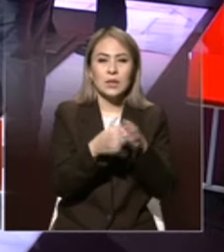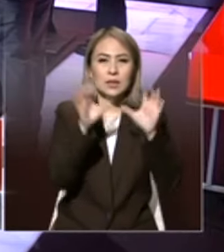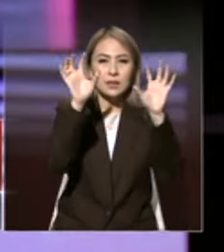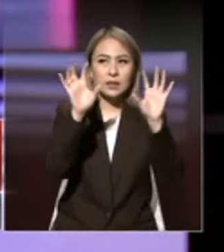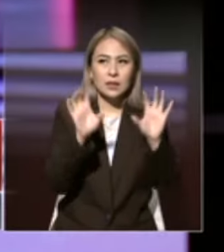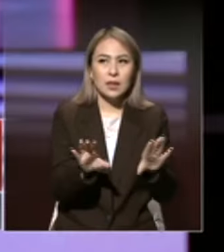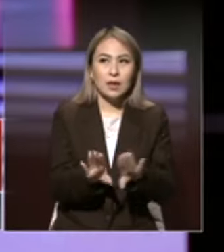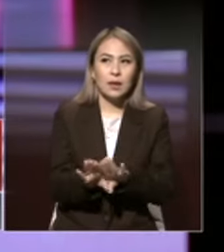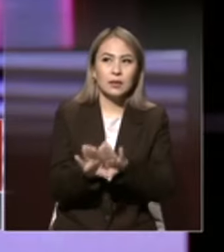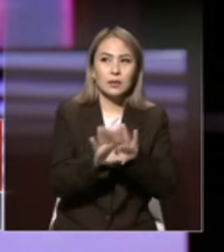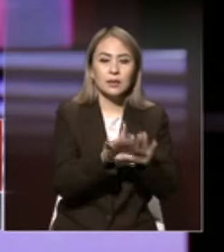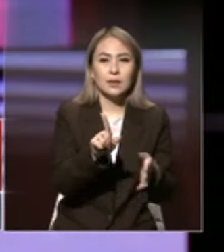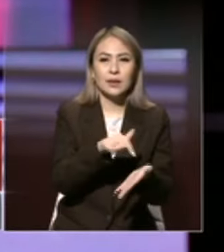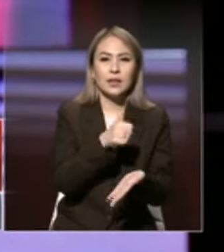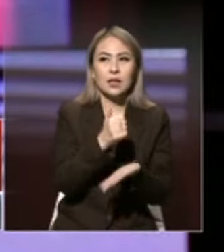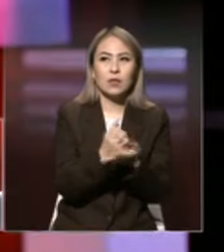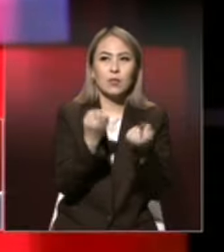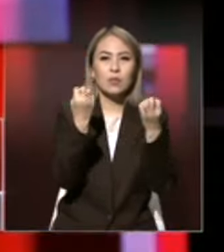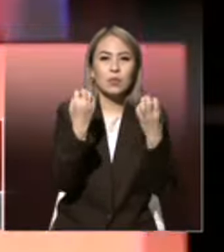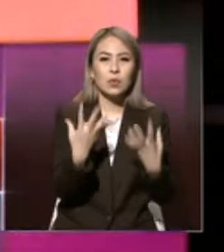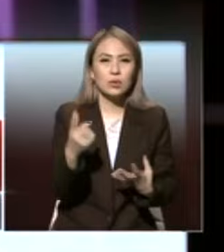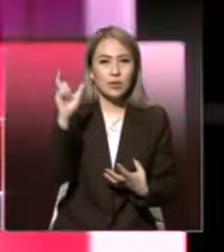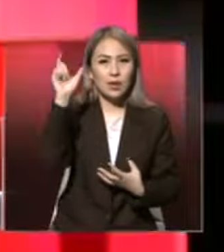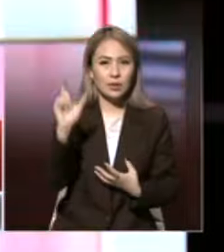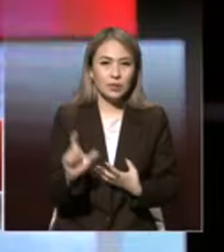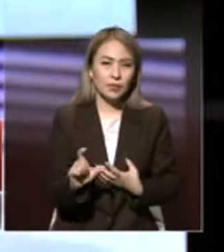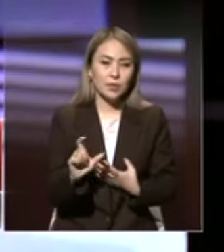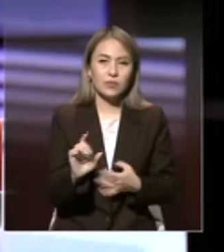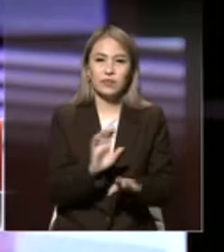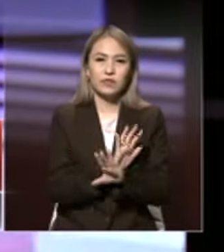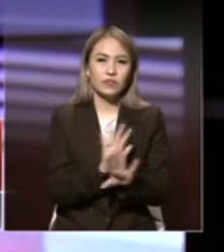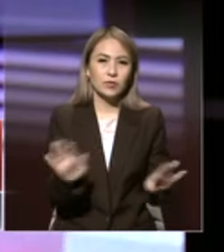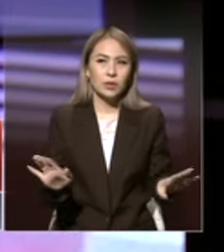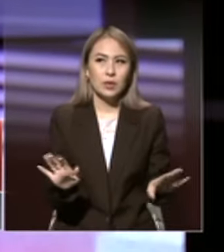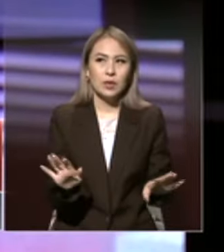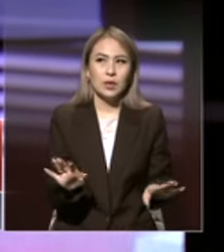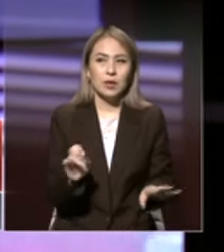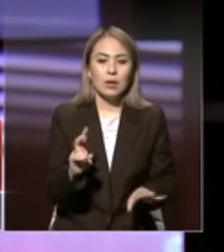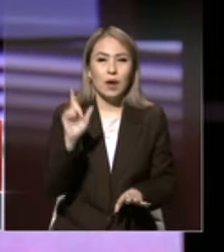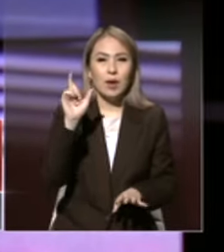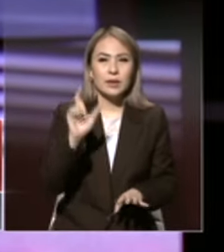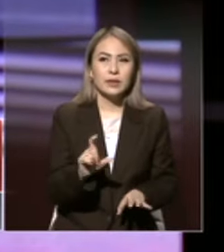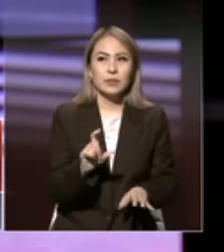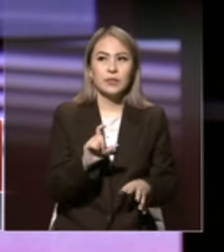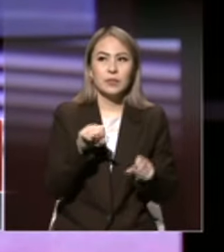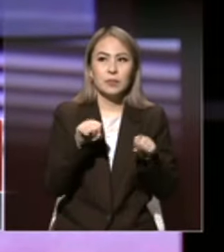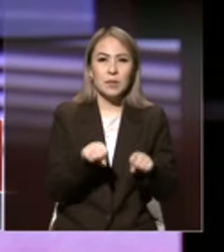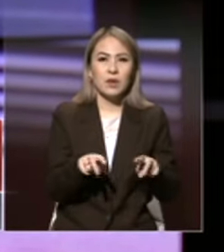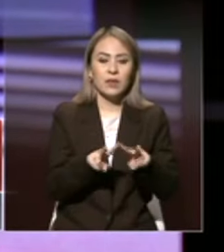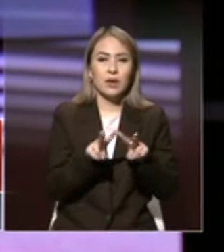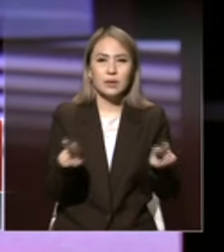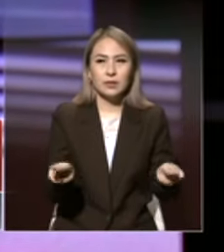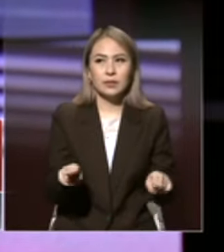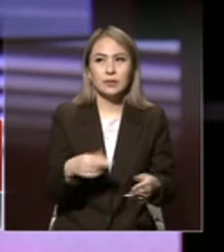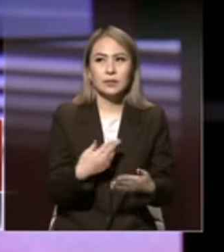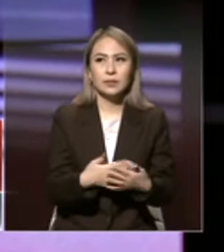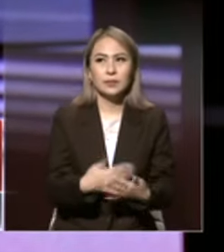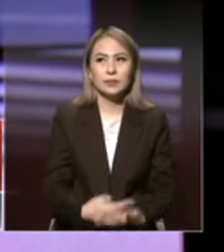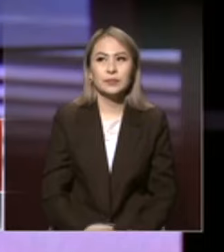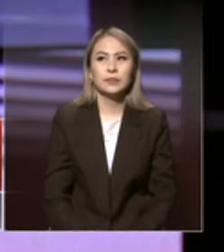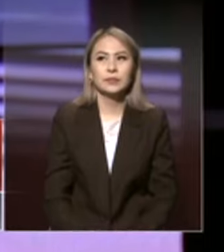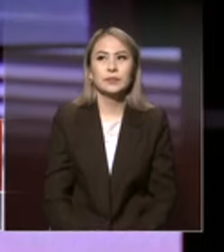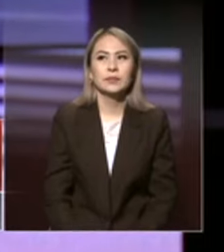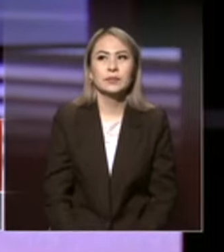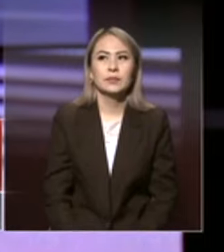жүзінде сіз адамсыз, азамды адам ретінде де, және азамат ретінде де сіздің құқығыңыз тең. Мен бұл жерде адам құқықтары жайында